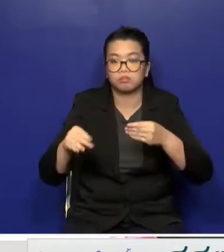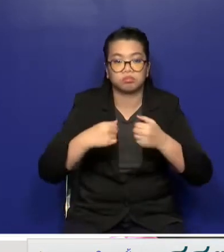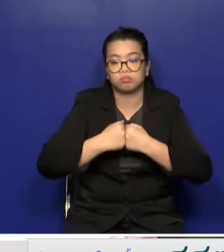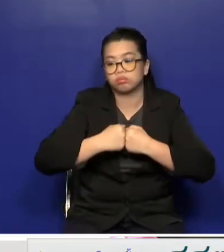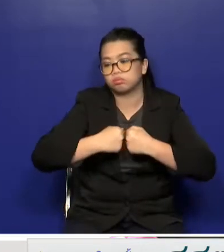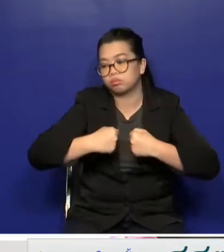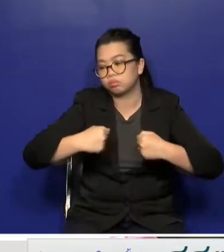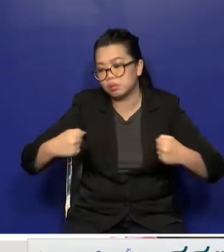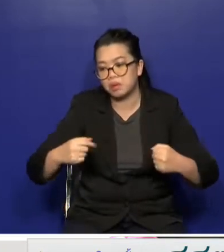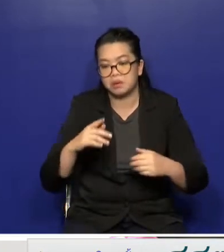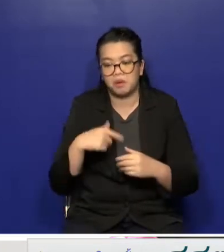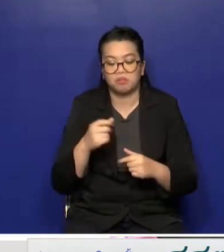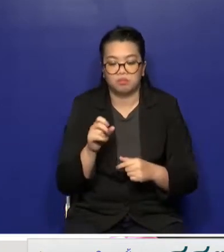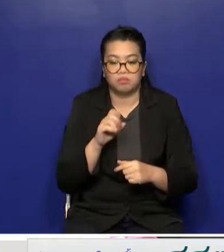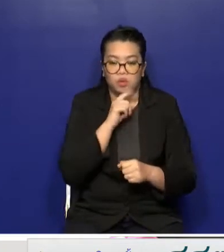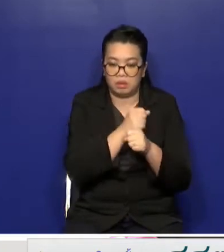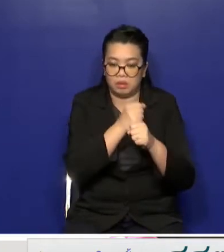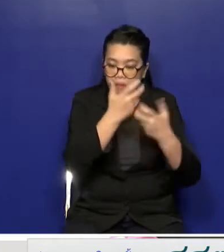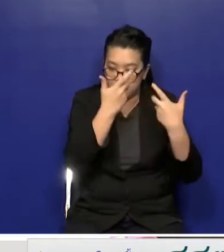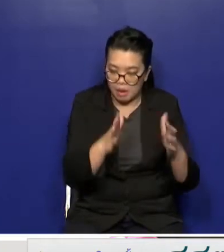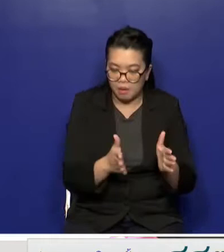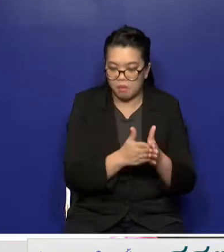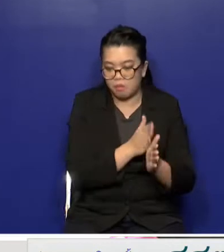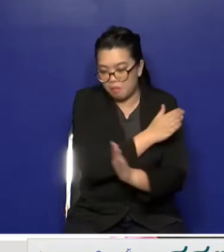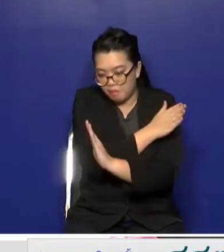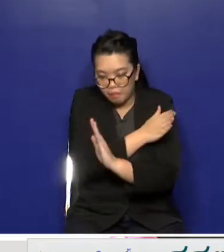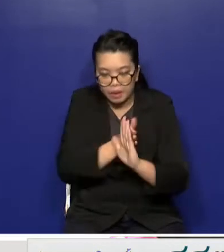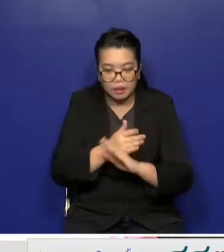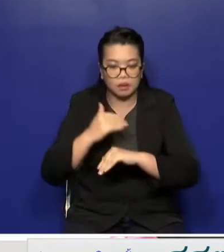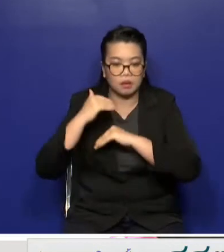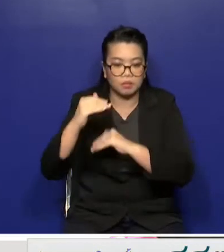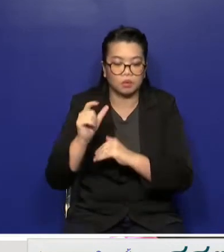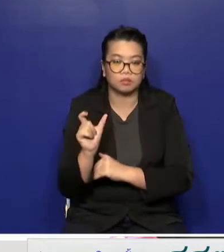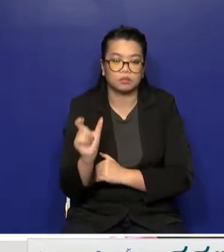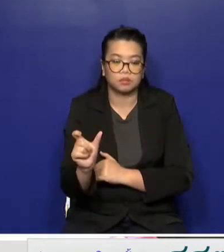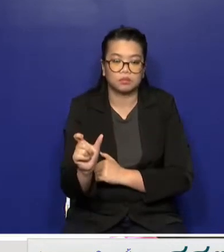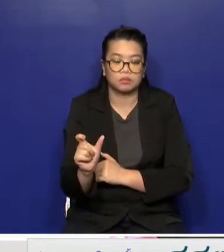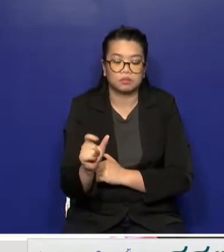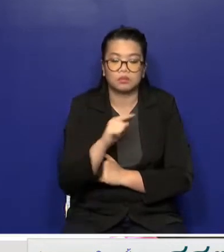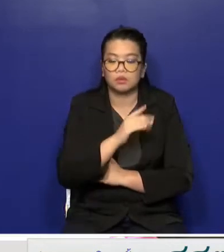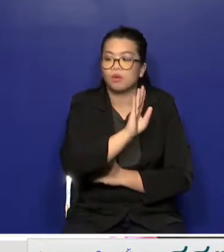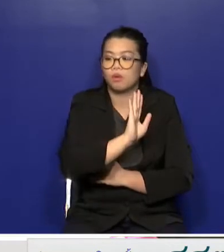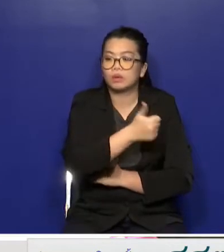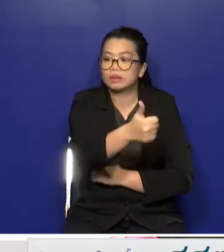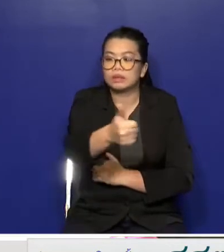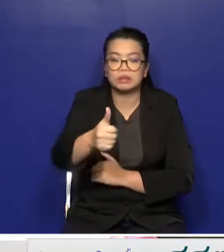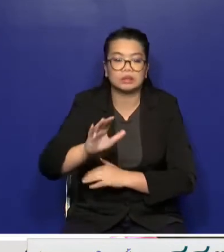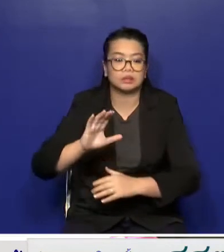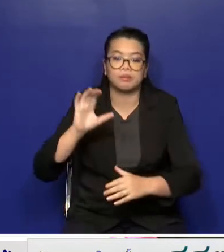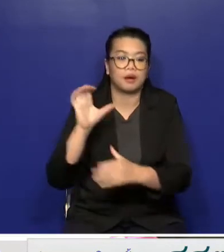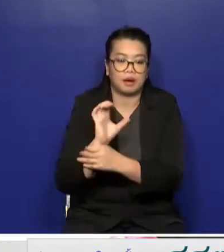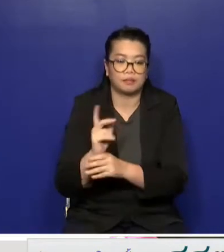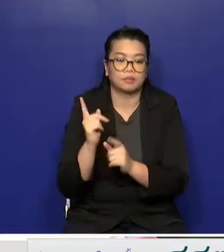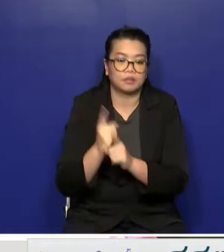มจะตองรายงานภายในกี่เดือนกี่วนเราได้ระบไว้นั่นกจะเป็นส่งที่บคับไปในกฎหมาย